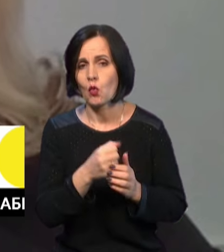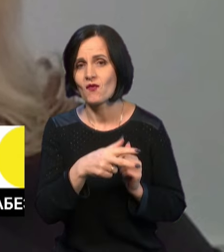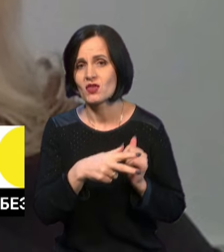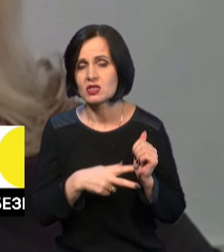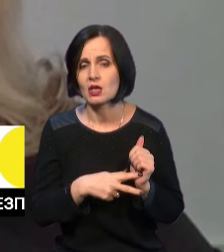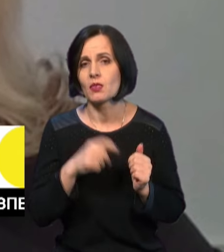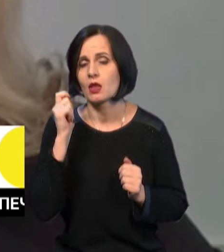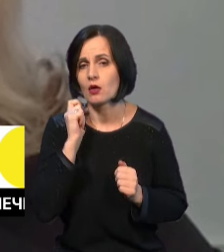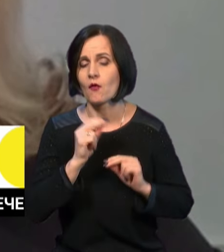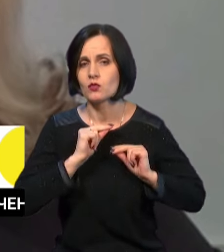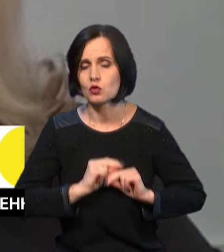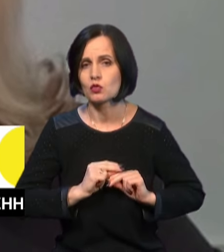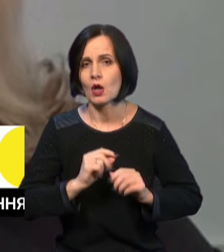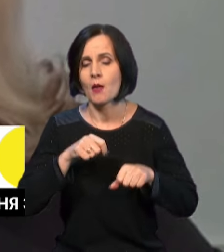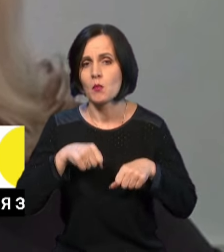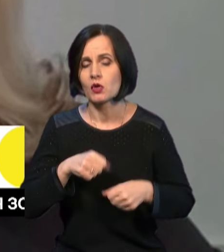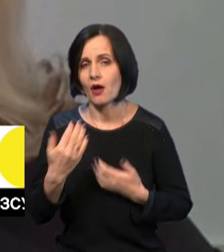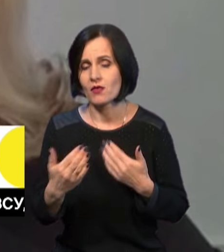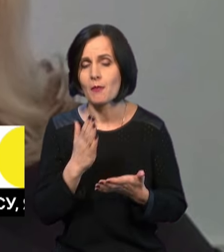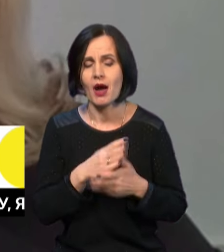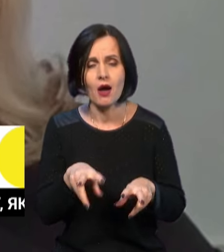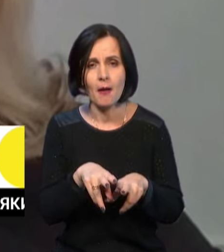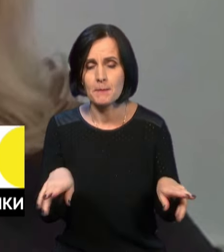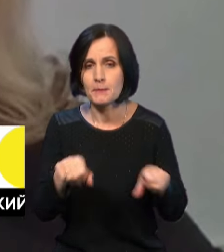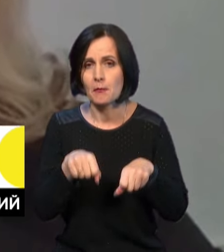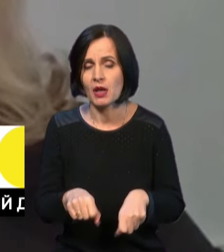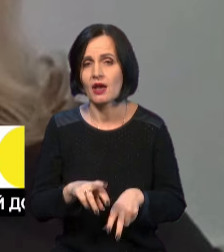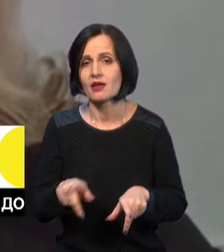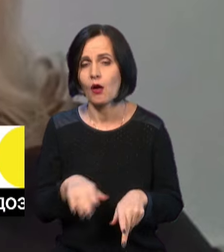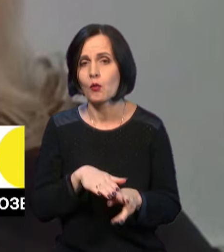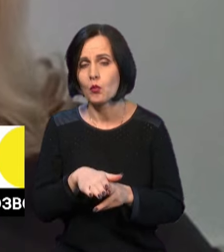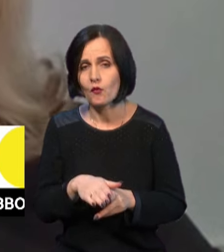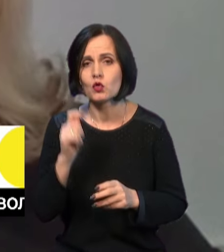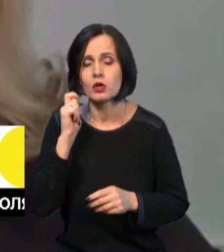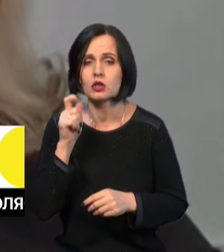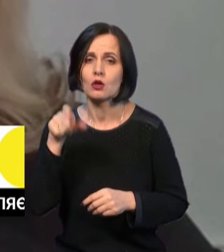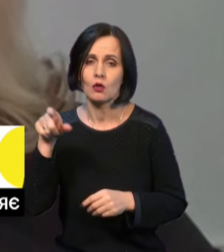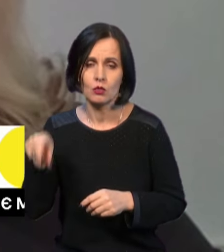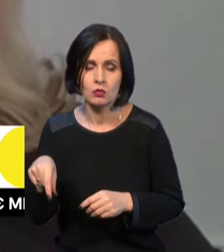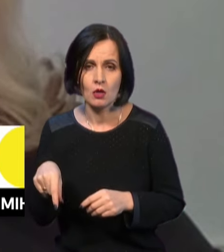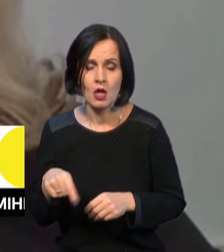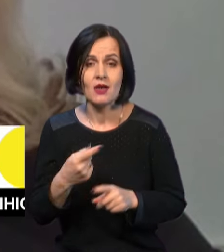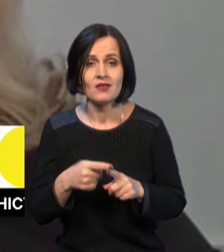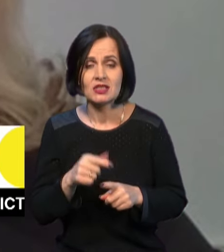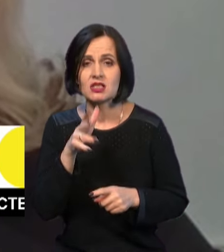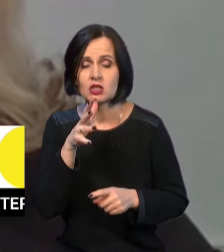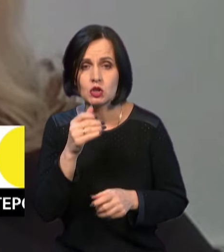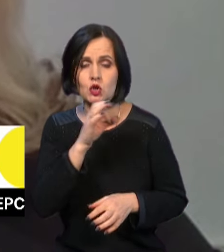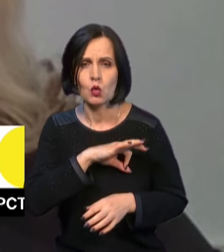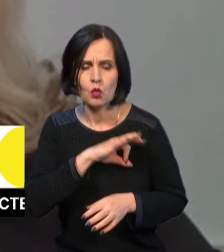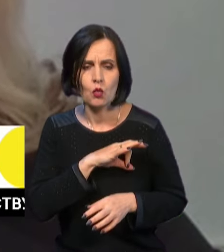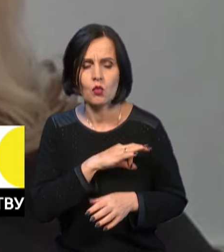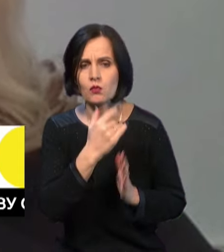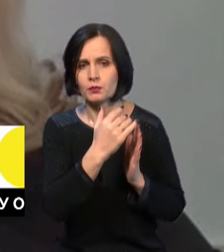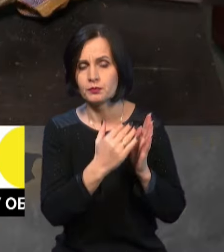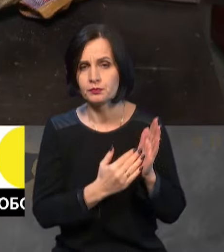років, у трудових правовідносинах мають ті самі права, що й повнолітні. Але при цьому вони користуються низкою